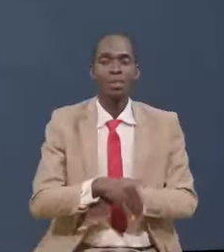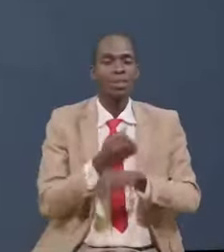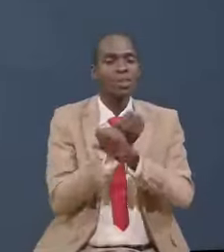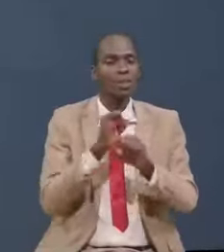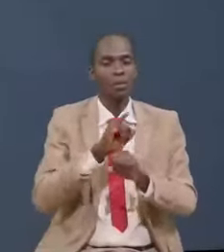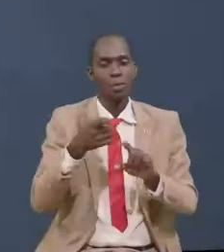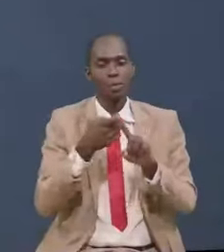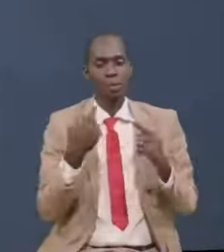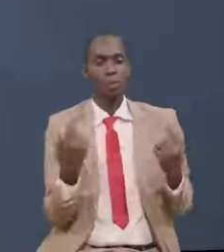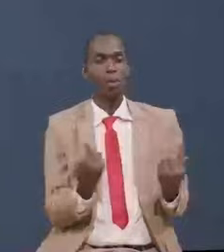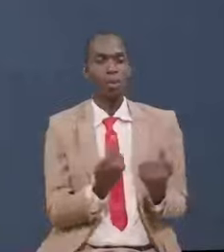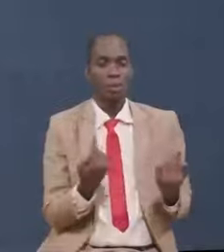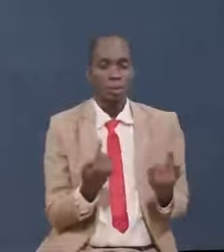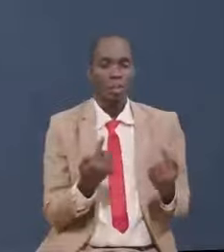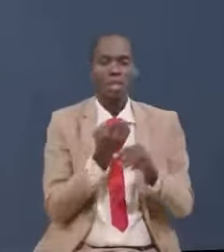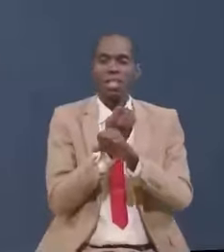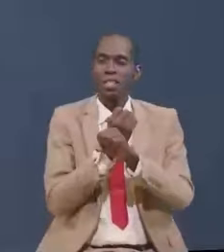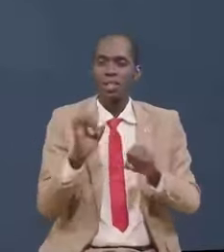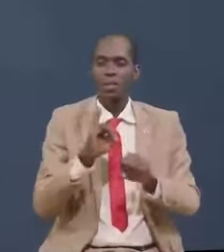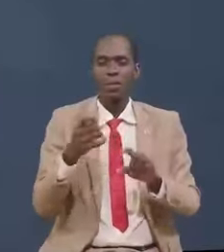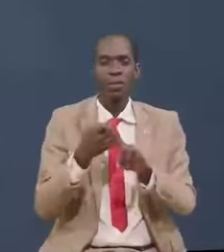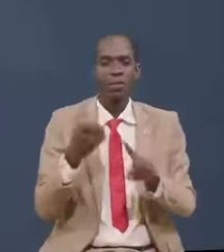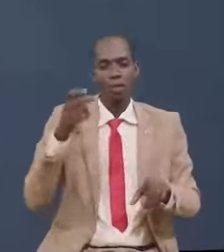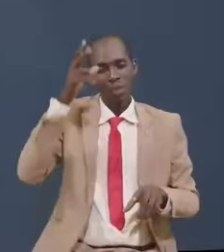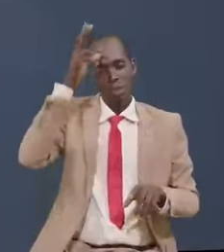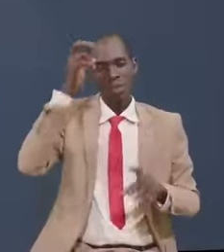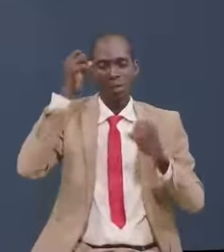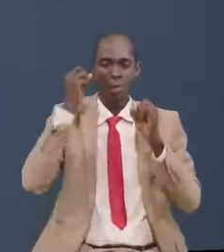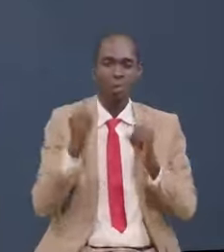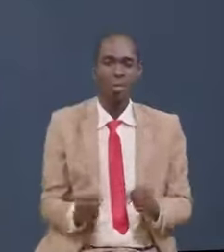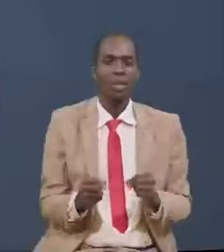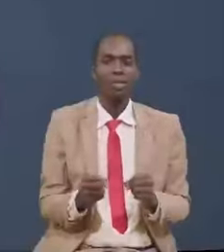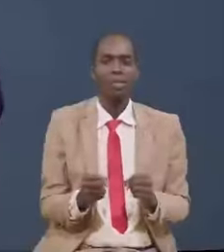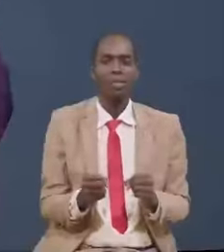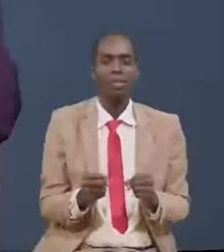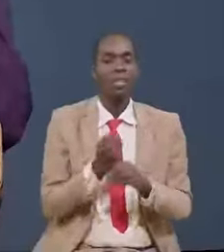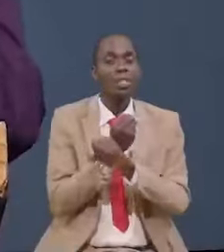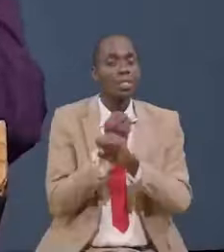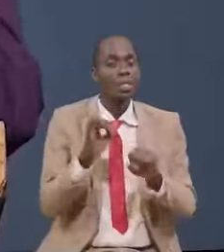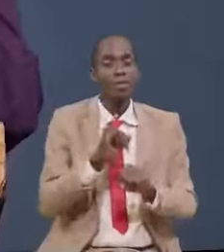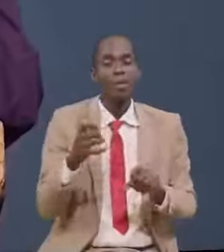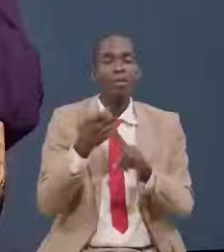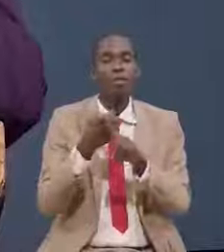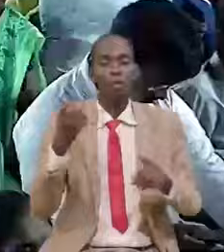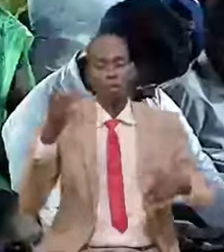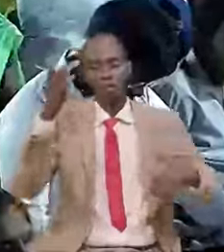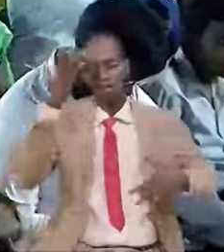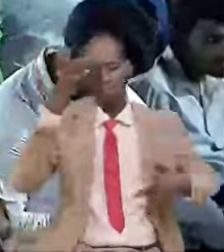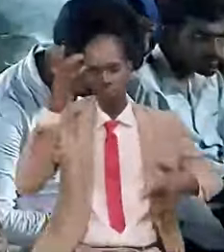péché. Qui sauve de la puissance satanique. Et qui sauve des maladies.